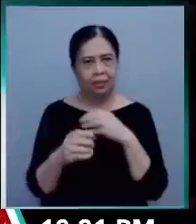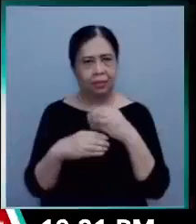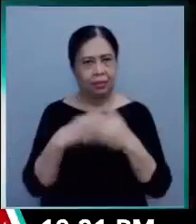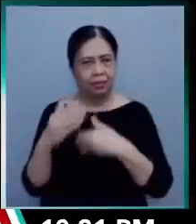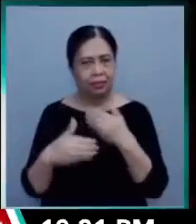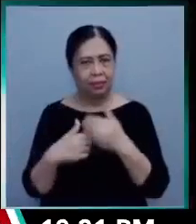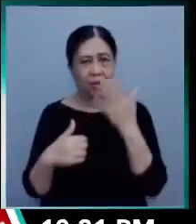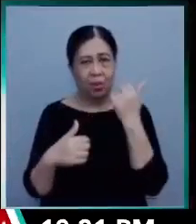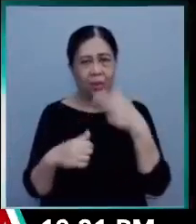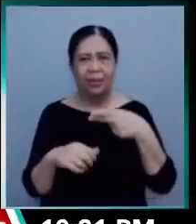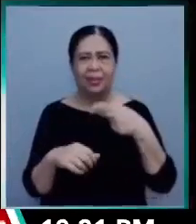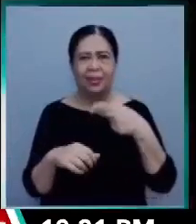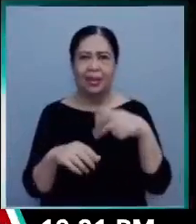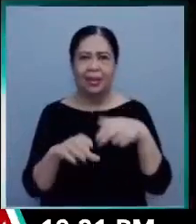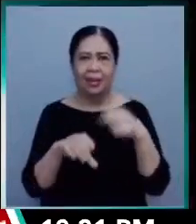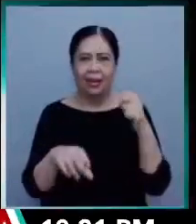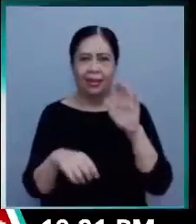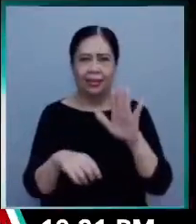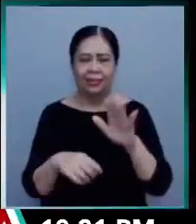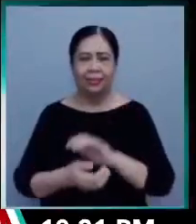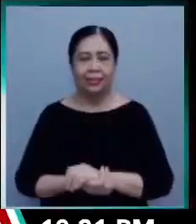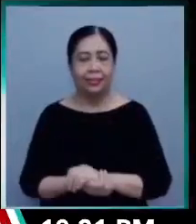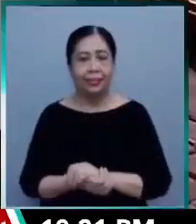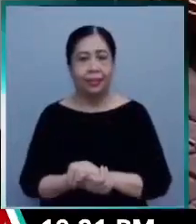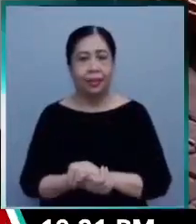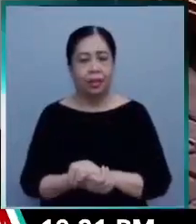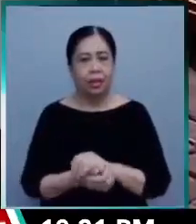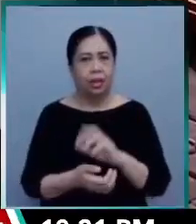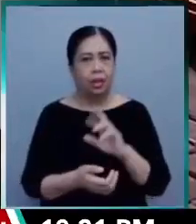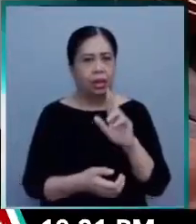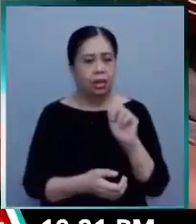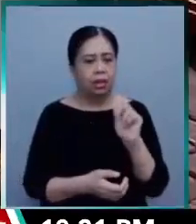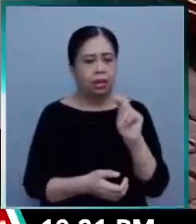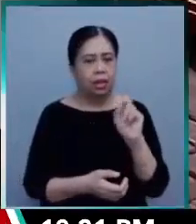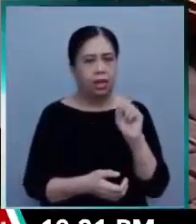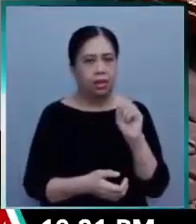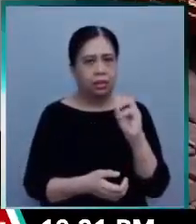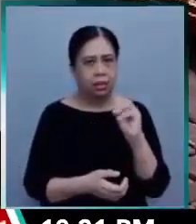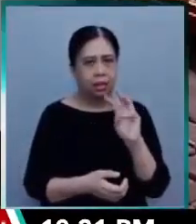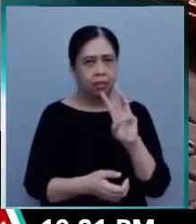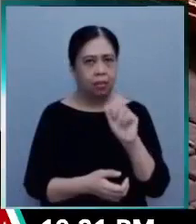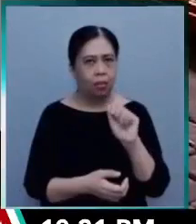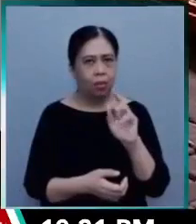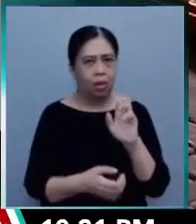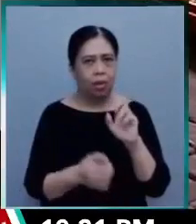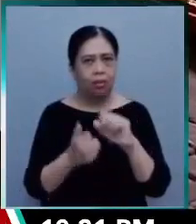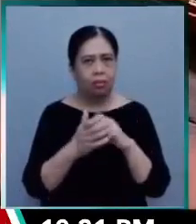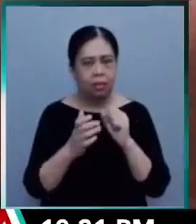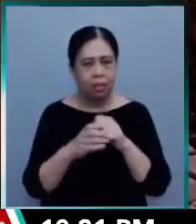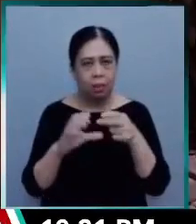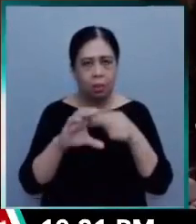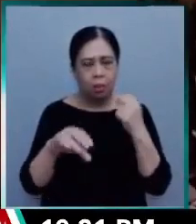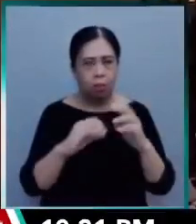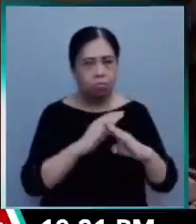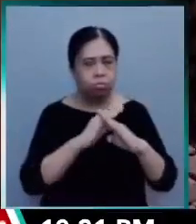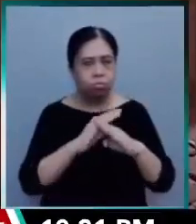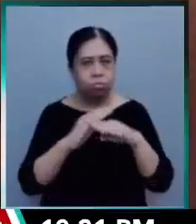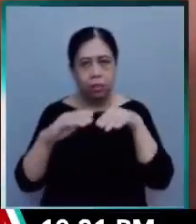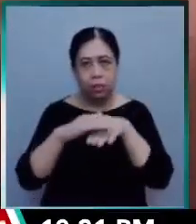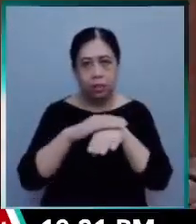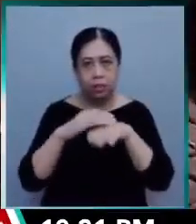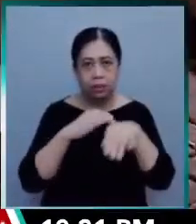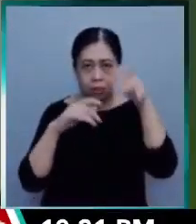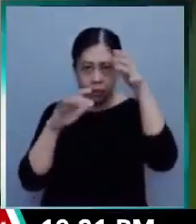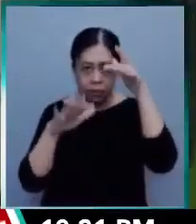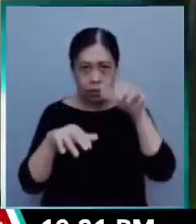attack ang ransomware ay isang uri ng malicious software na kayang makapag-blog ng access sa computer system